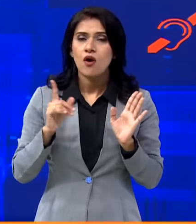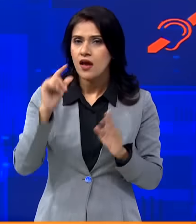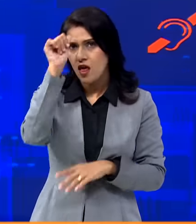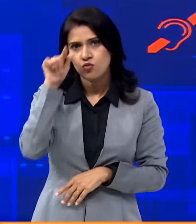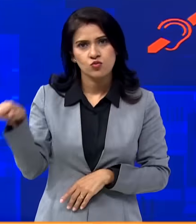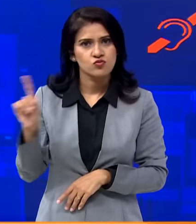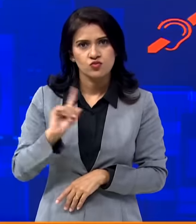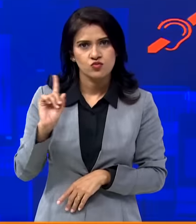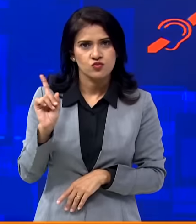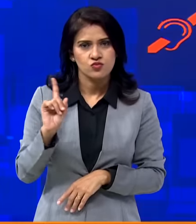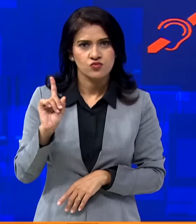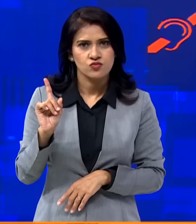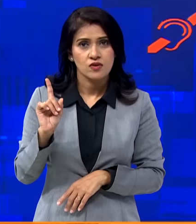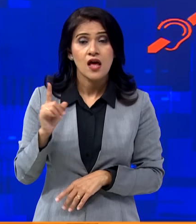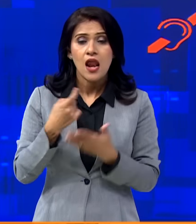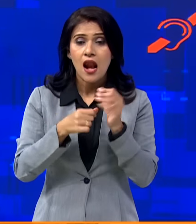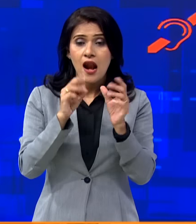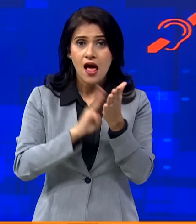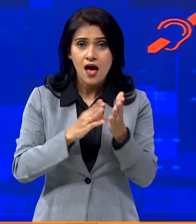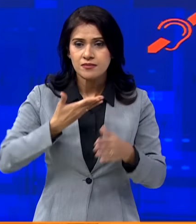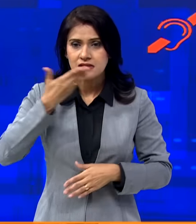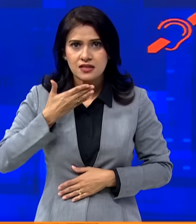मैं उन्हें मुसलमान मानने को तैयार नहीं